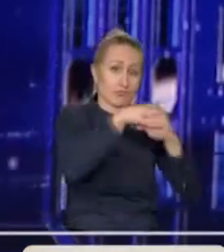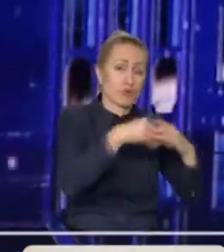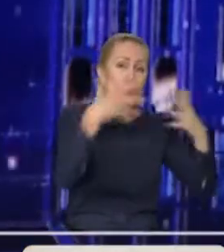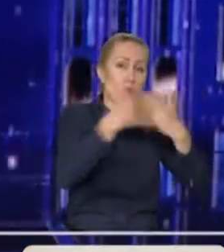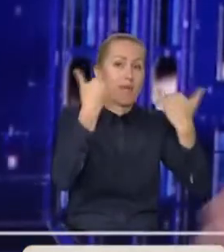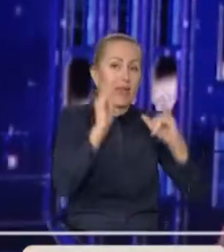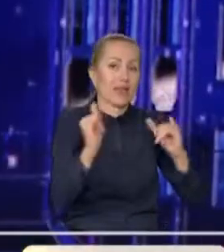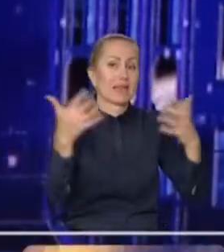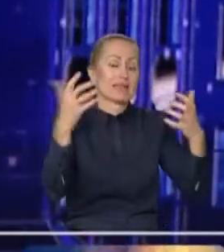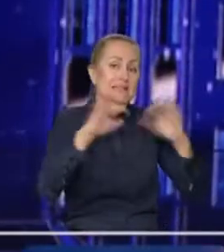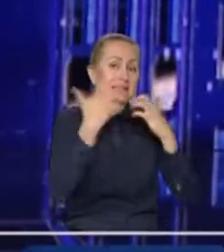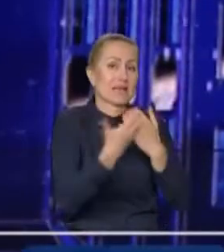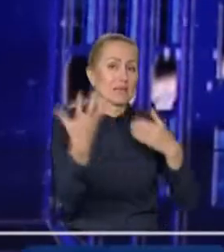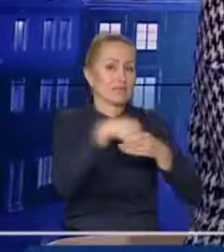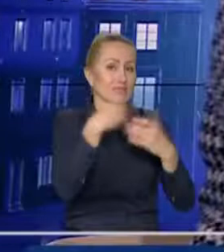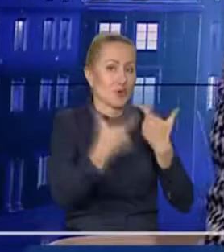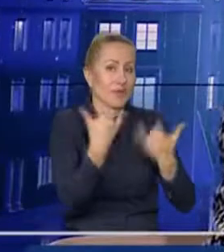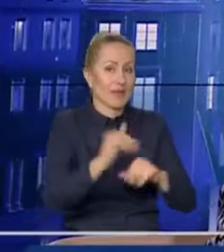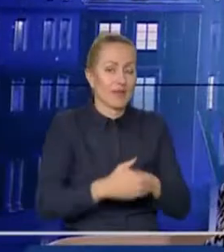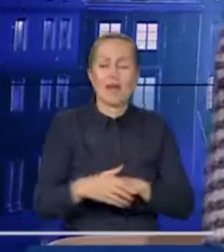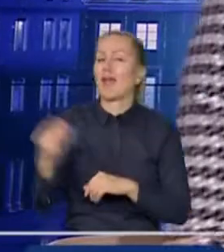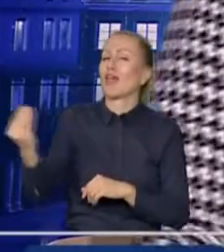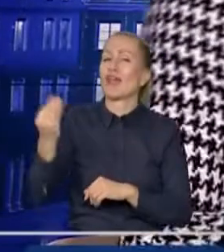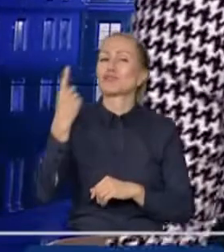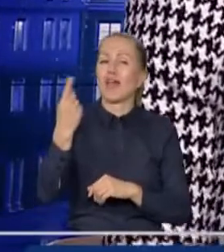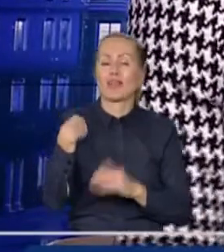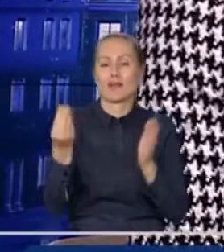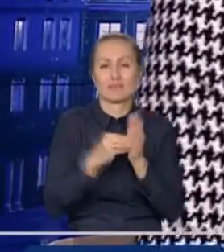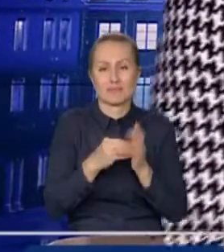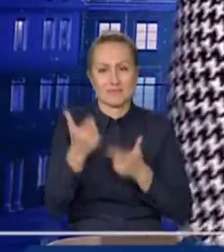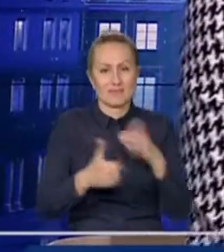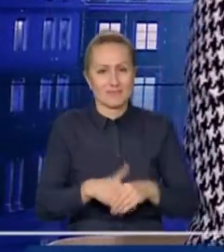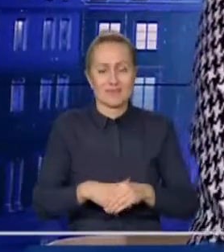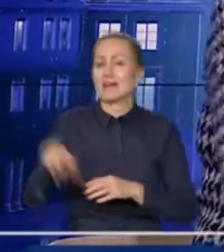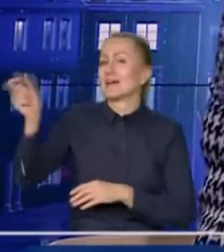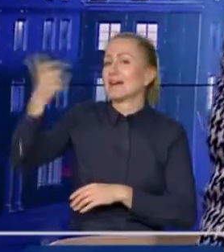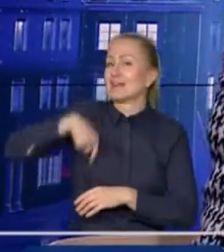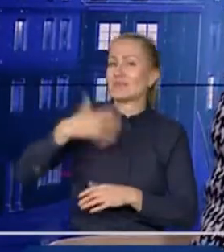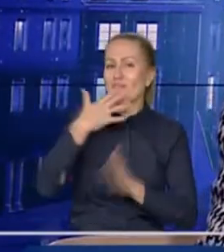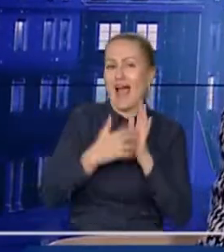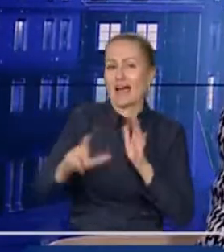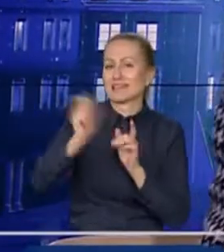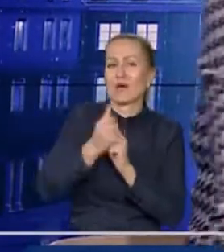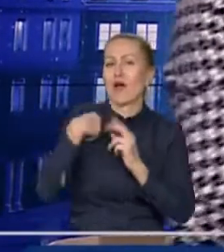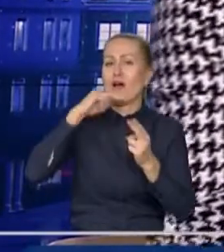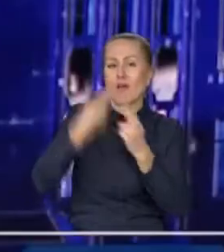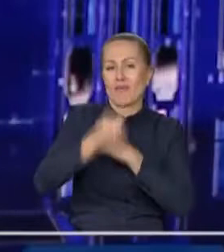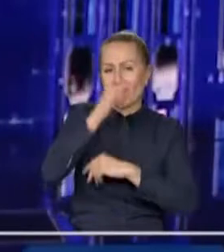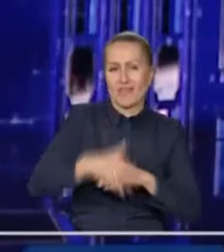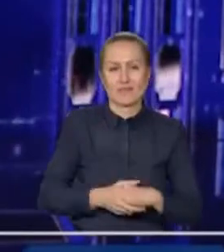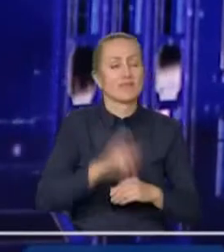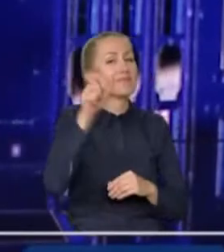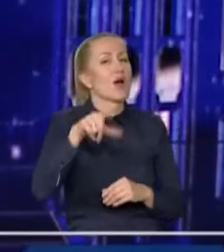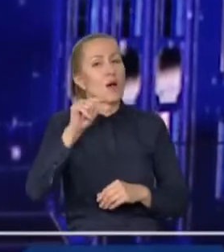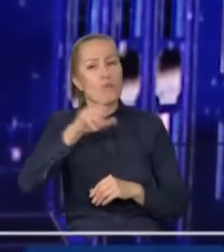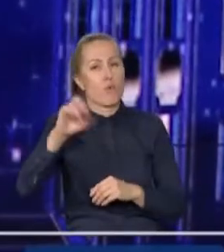w Sejmie. Ale jeszcze jedno zdanie. Ale tylko jedno zdanie jeszcze, bo mi umknie. Obiecuję jedno. W ten Płońsk,